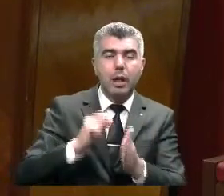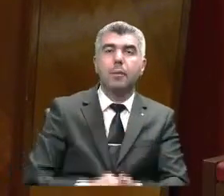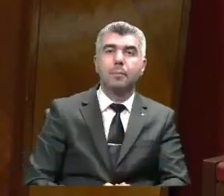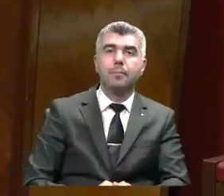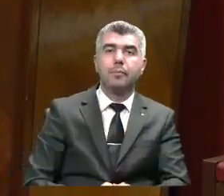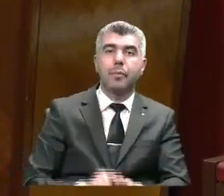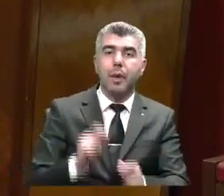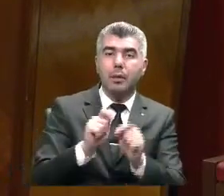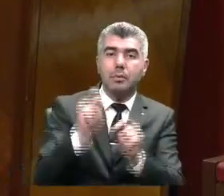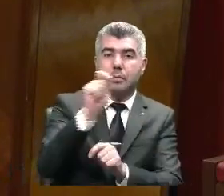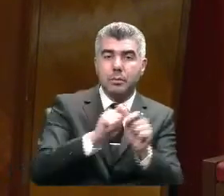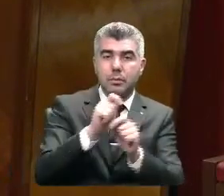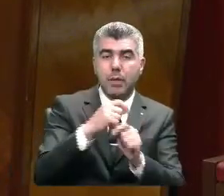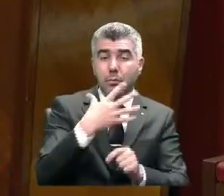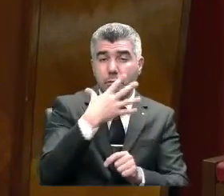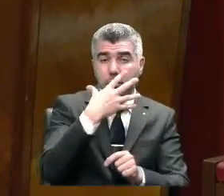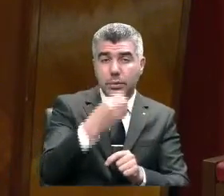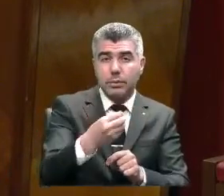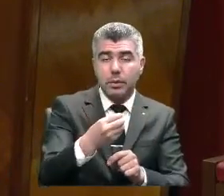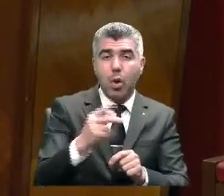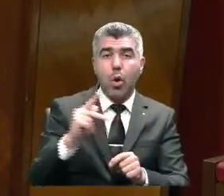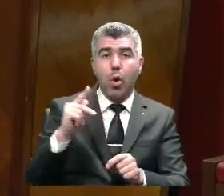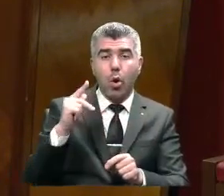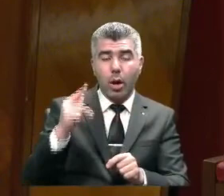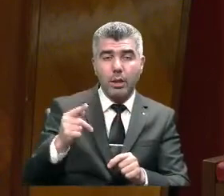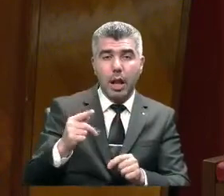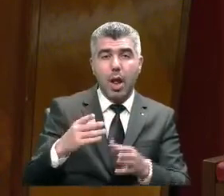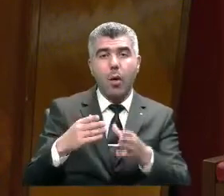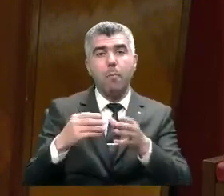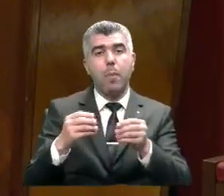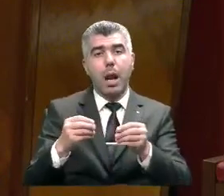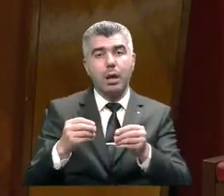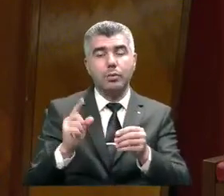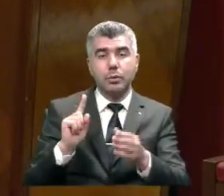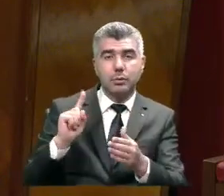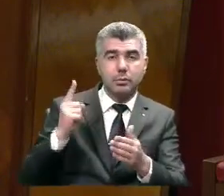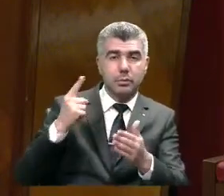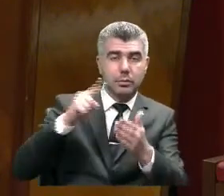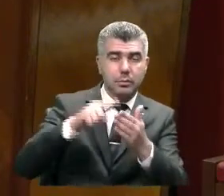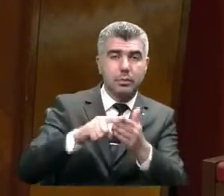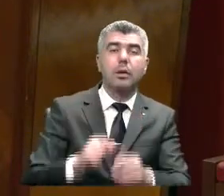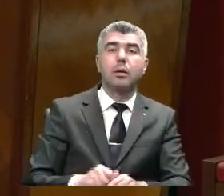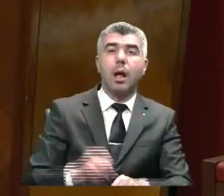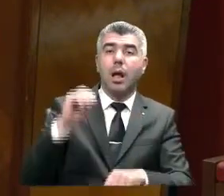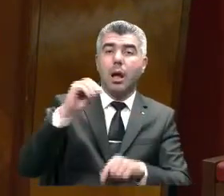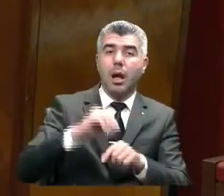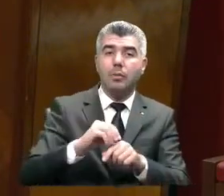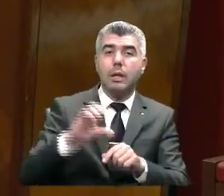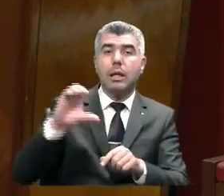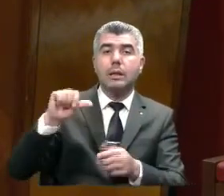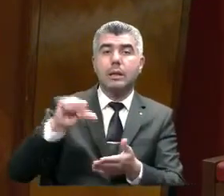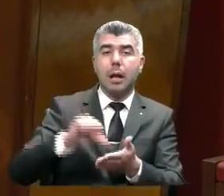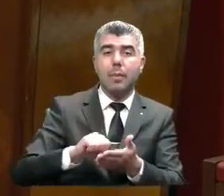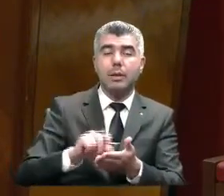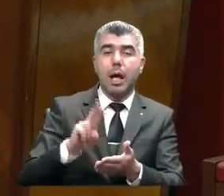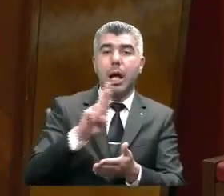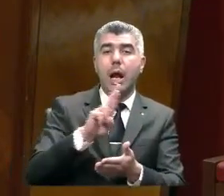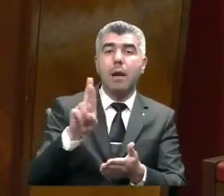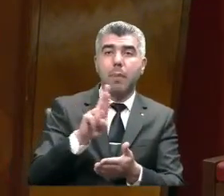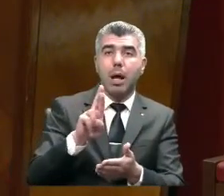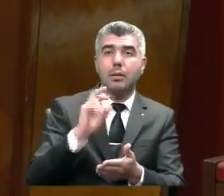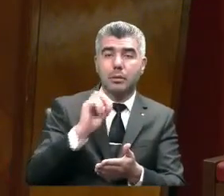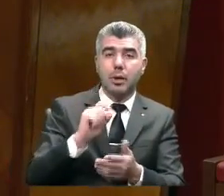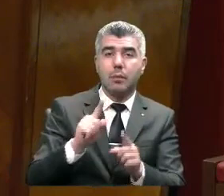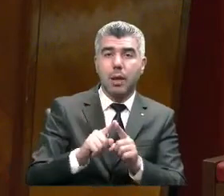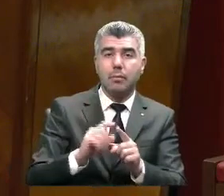لانجاز الخط الفائق السرعه الرابط بين القنيطره ومراكش الاعداد لتمكين كل من الدار البيضاء والرباط من التوفر